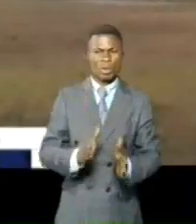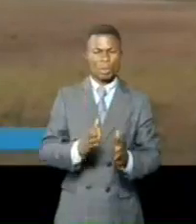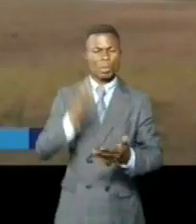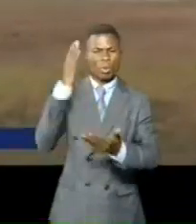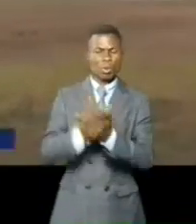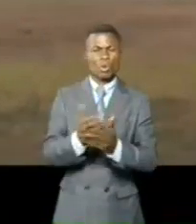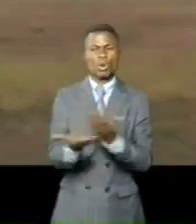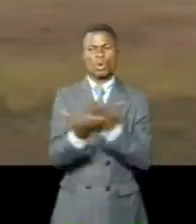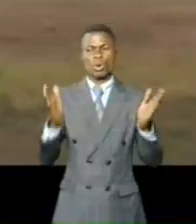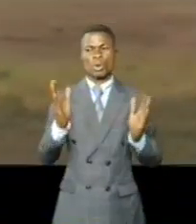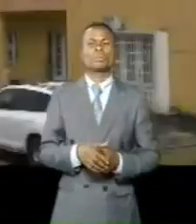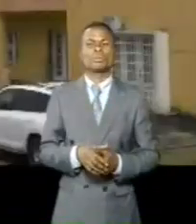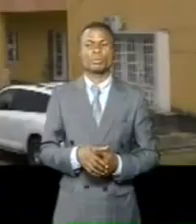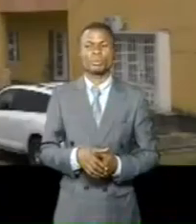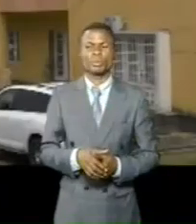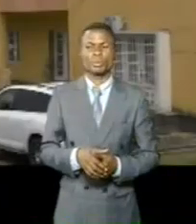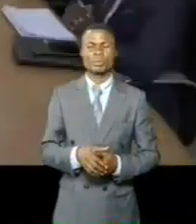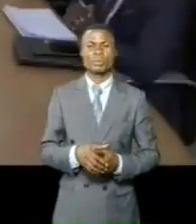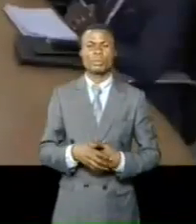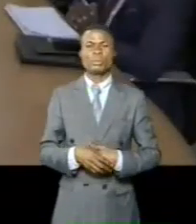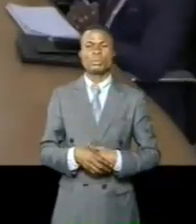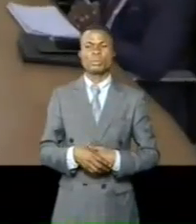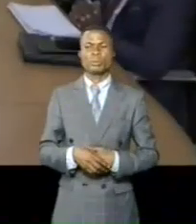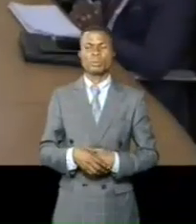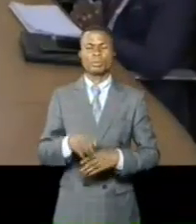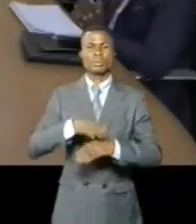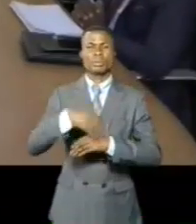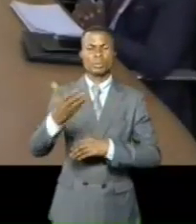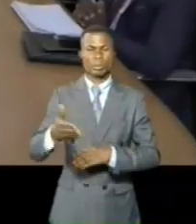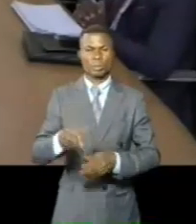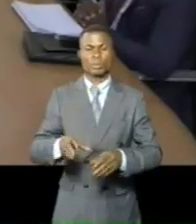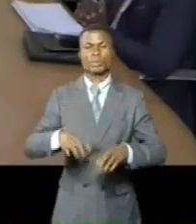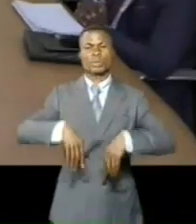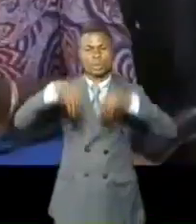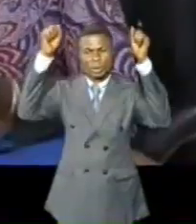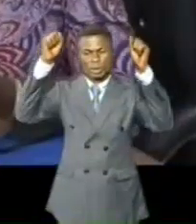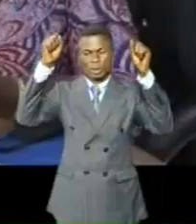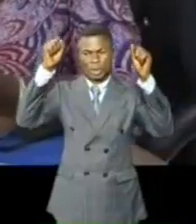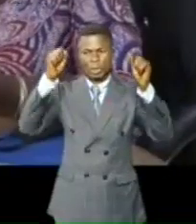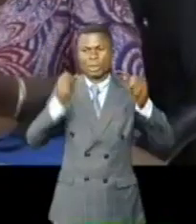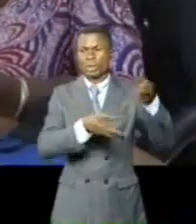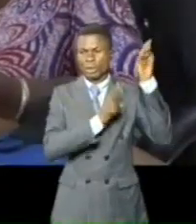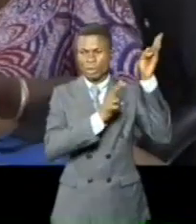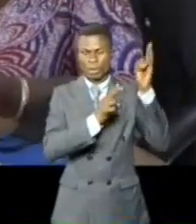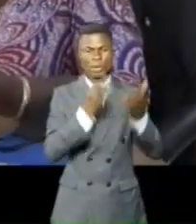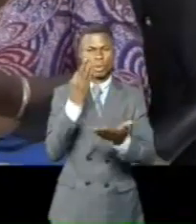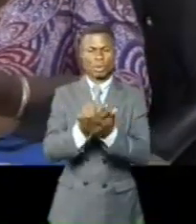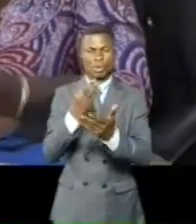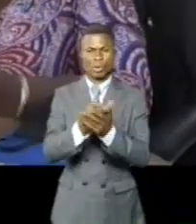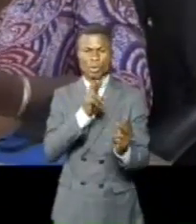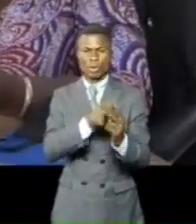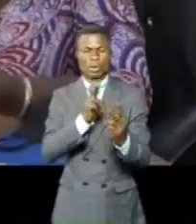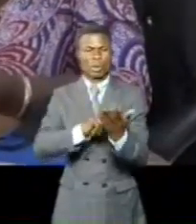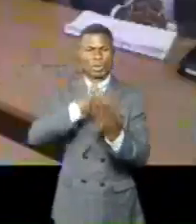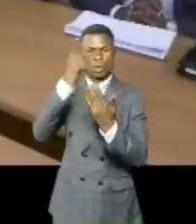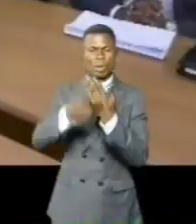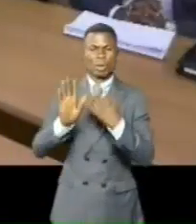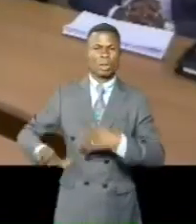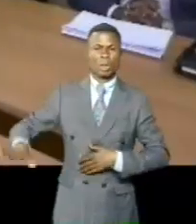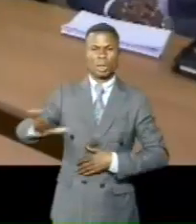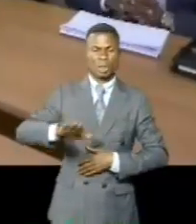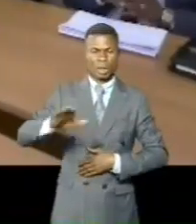le chômage des jeunes. Après sa validation et son adoption de fonds de garantie pour le programme national